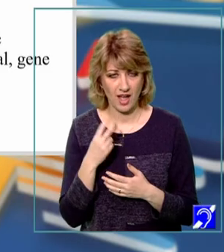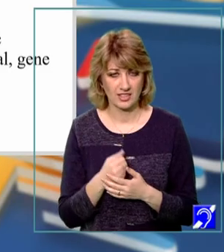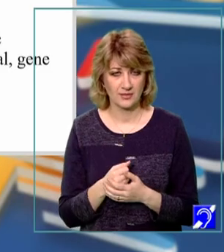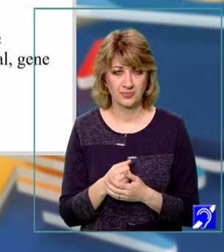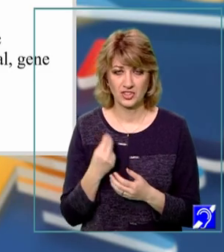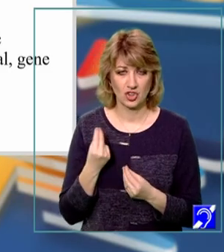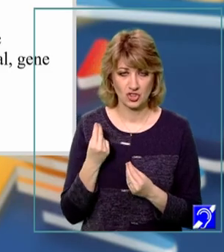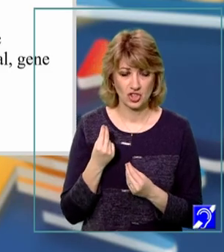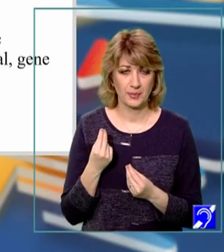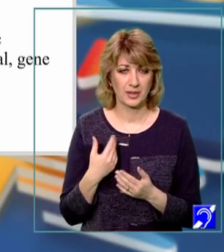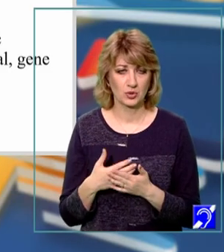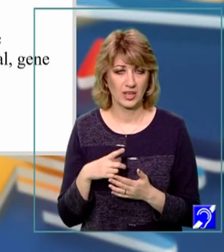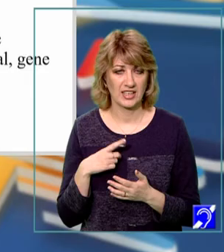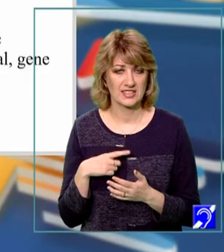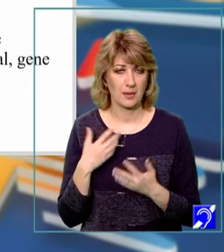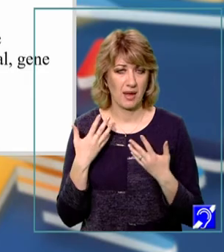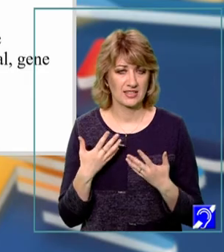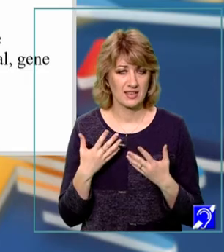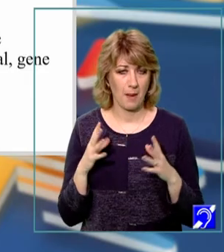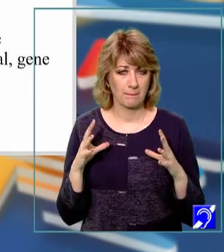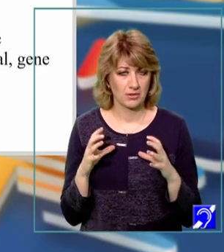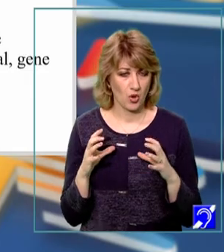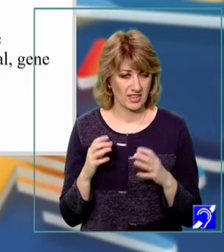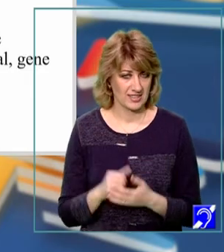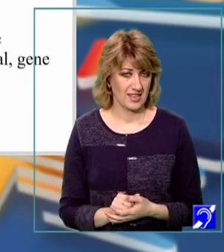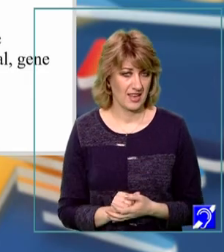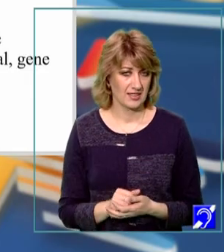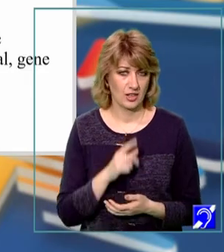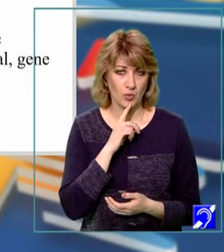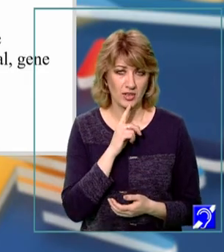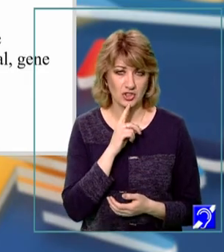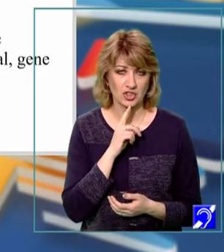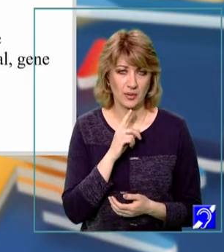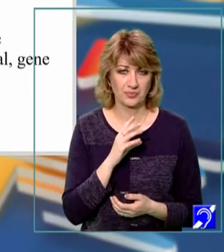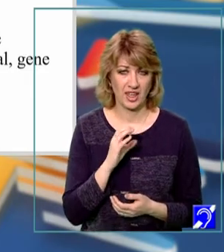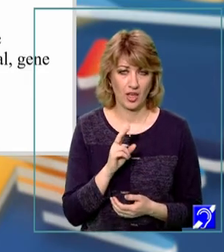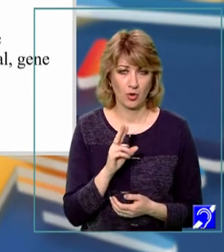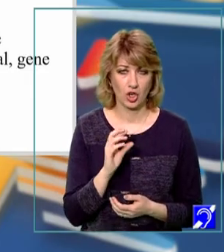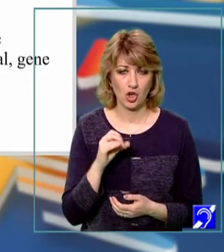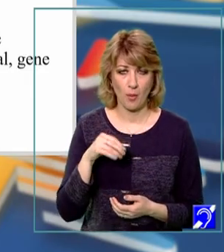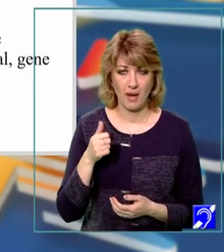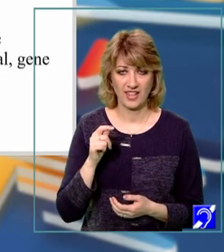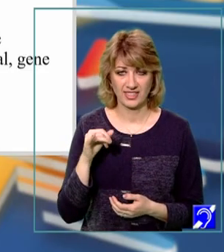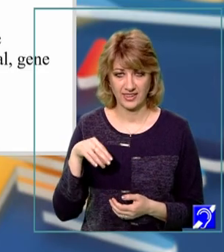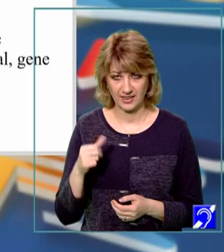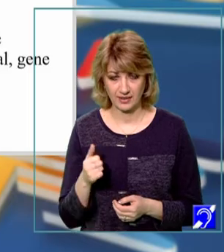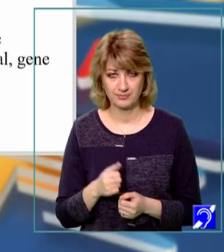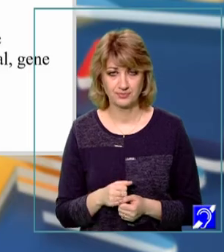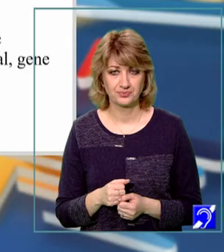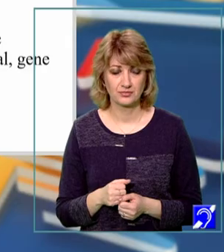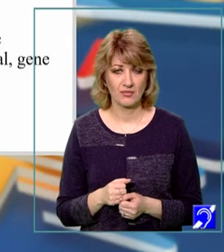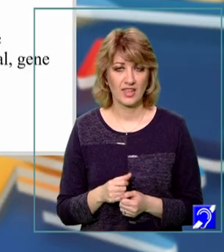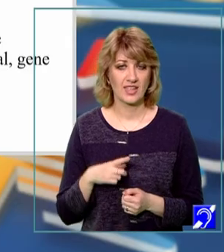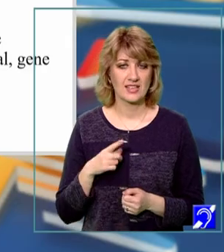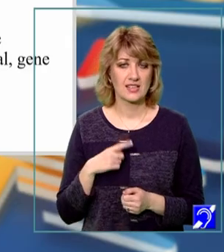De ce? Deoarece este mai slab condensată. Ea poartă denumirea de eucromatină.